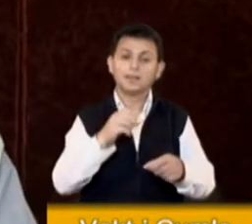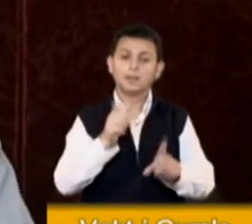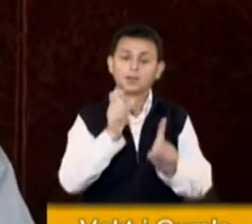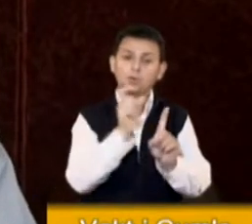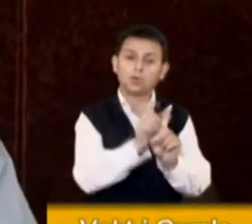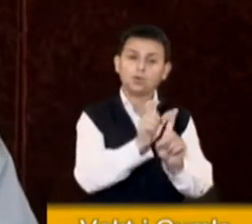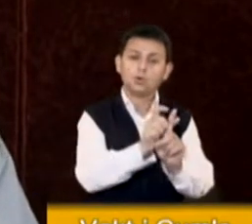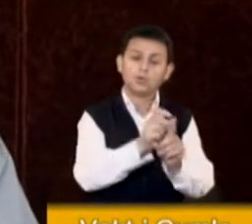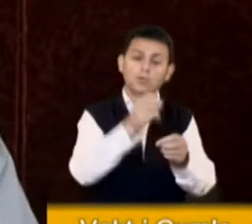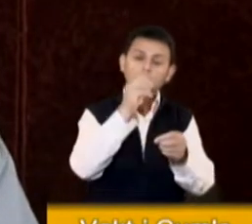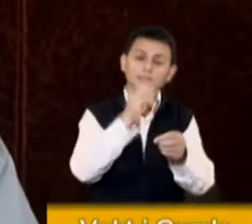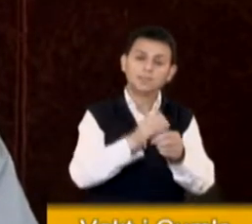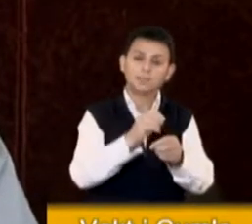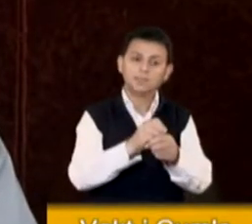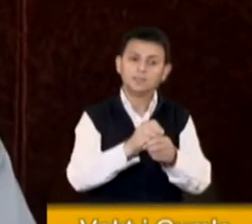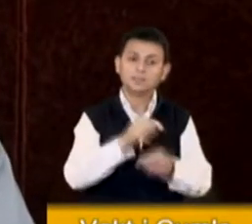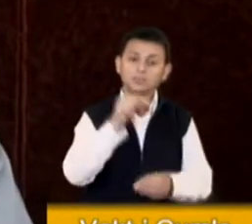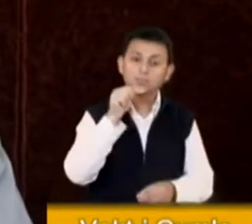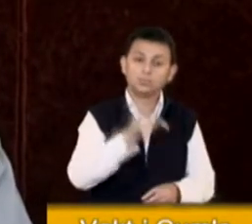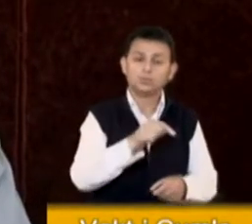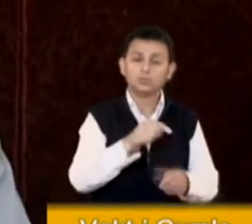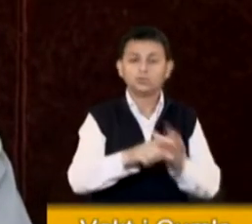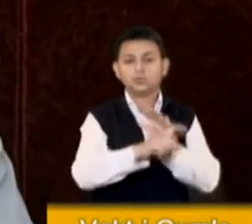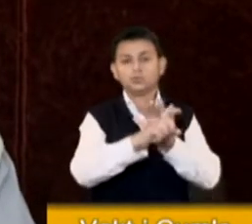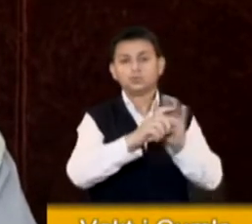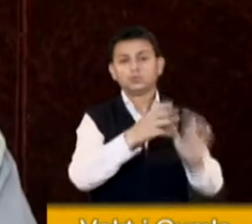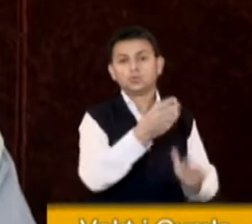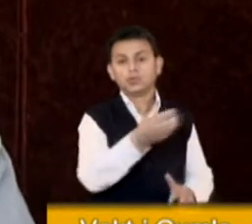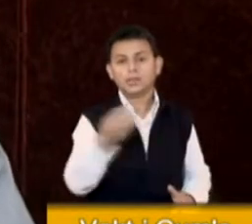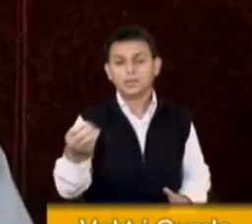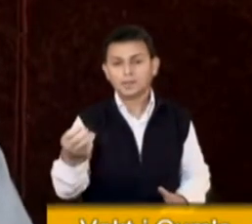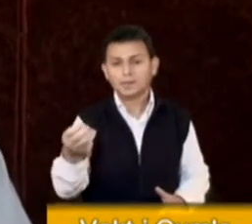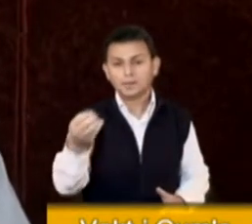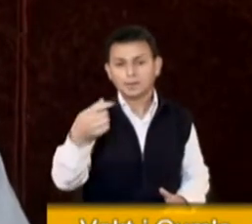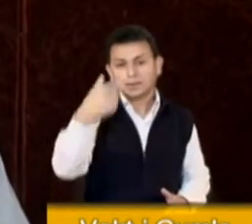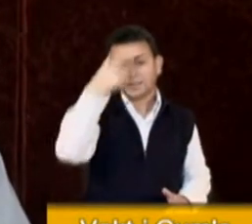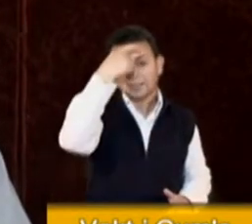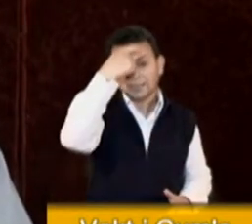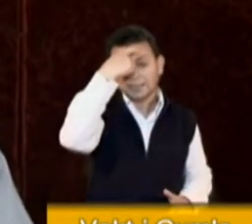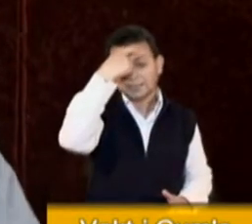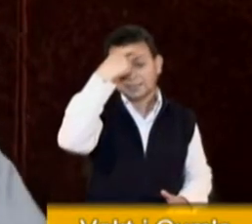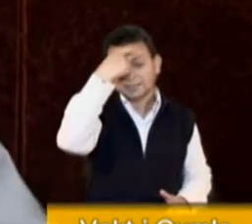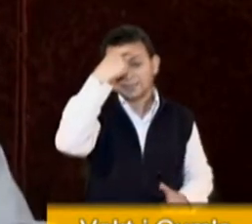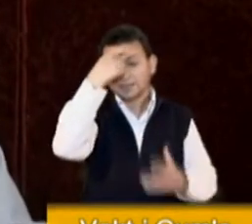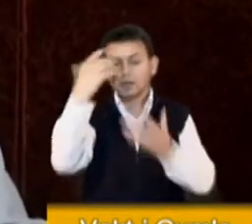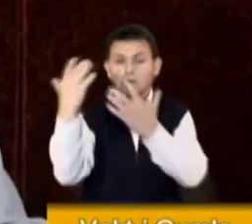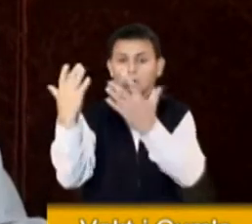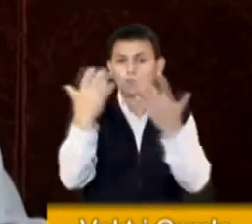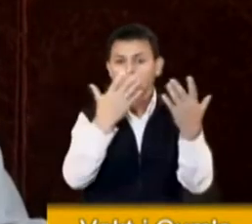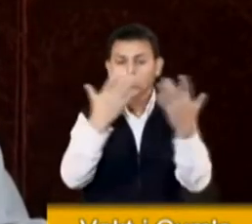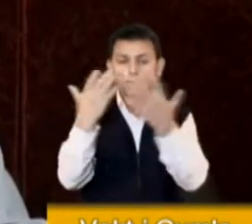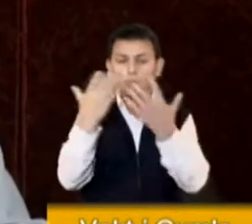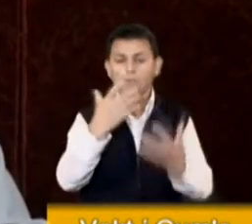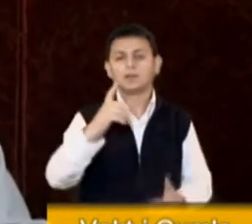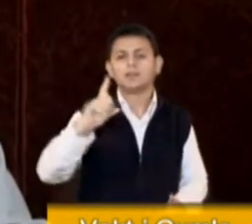ve Nas surelerini okumak, hastanın üzerine üflemek suretiyle Allahu